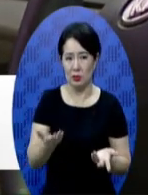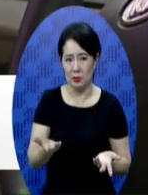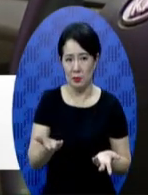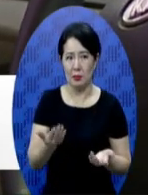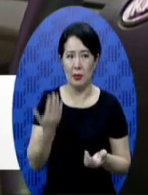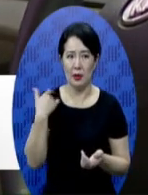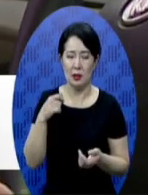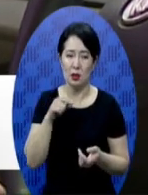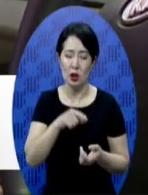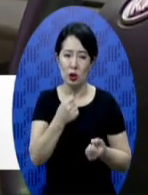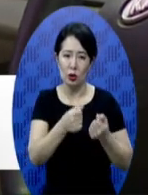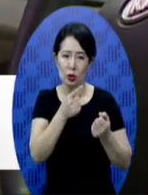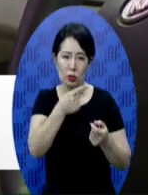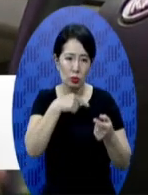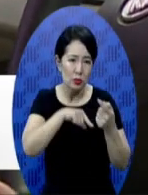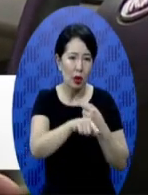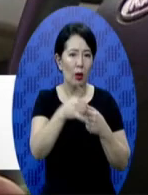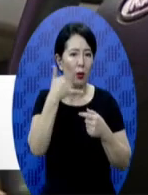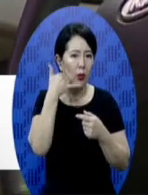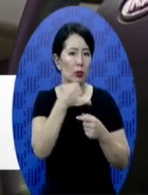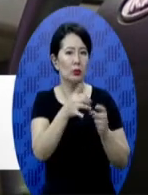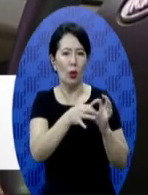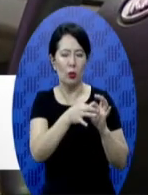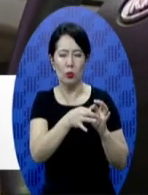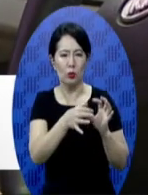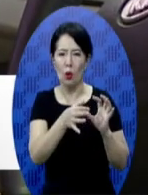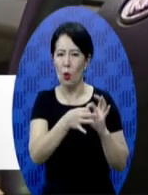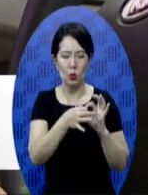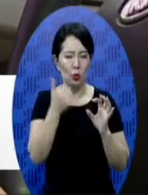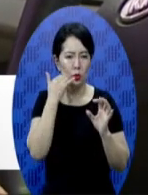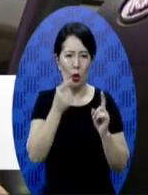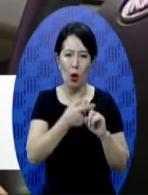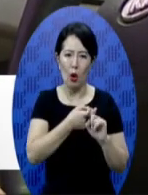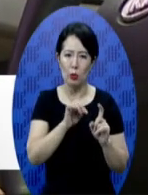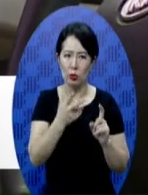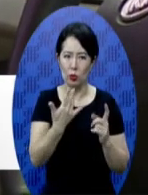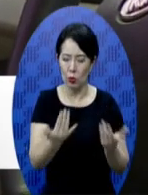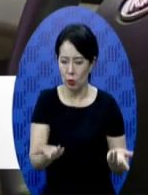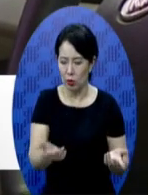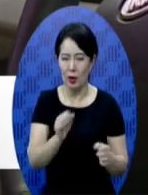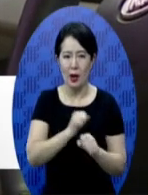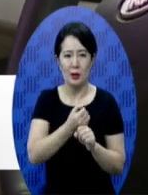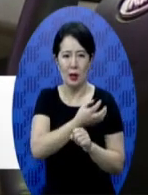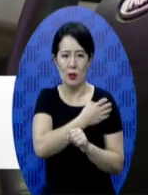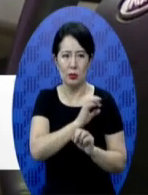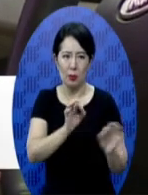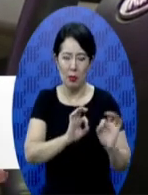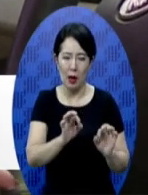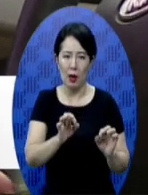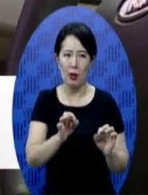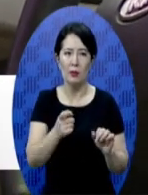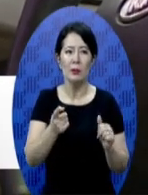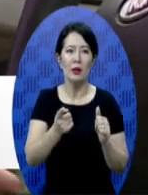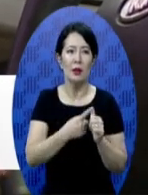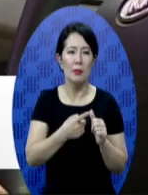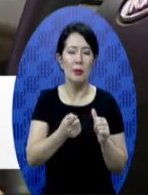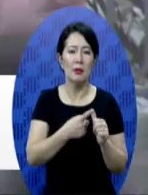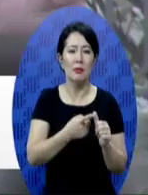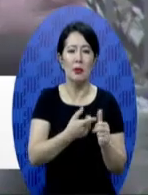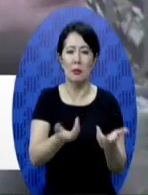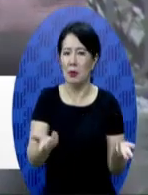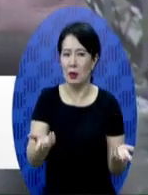Тэр жолооч руу буцаж холбогдоход утас нь холбогдохгүй, хариуцлага байхгүй. Юм буух эзэн буцах хайггүй л юм